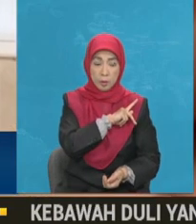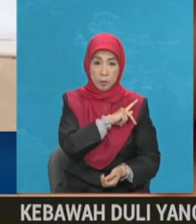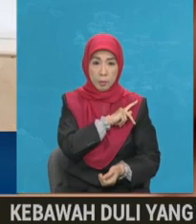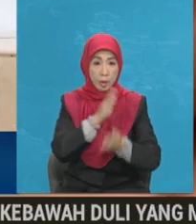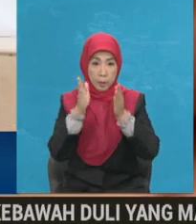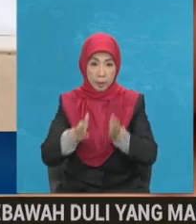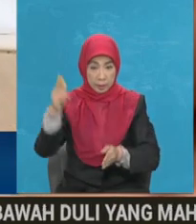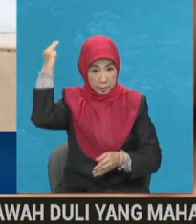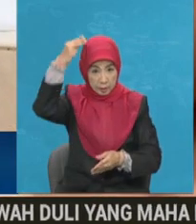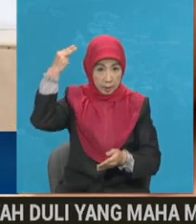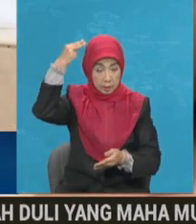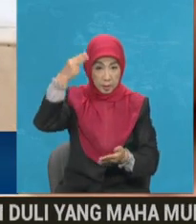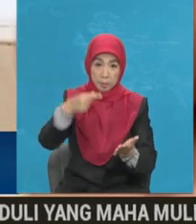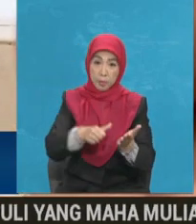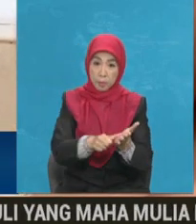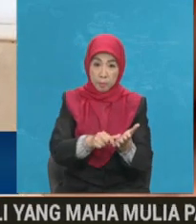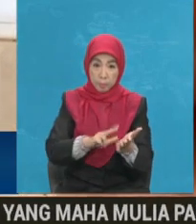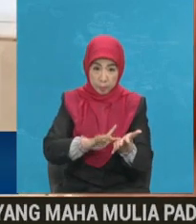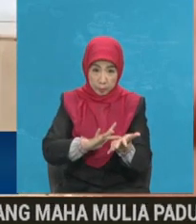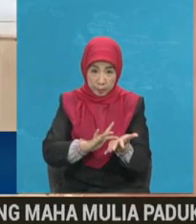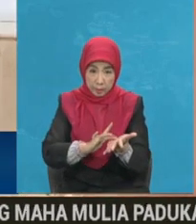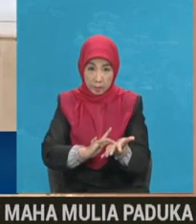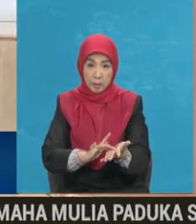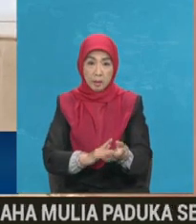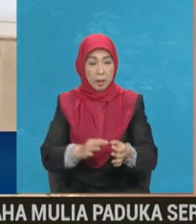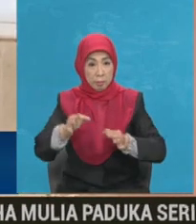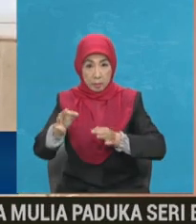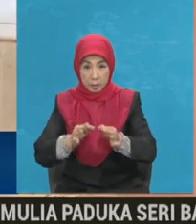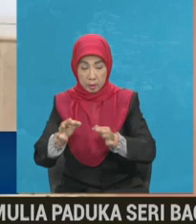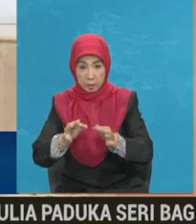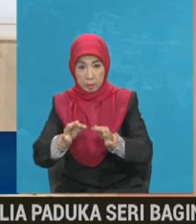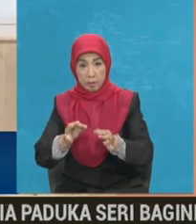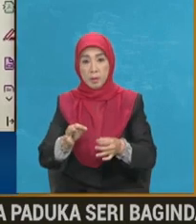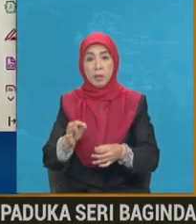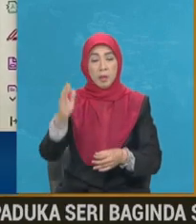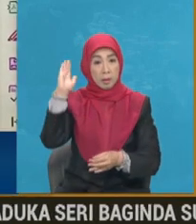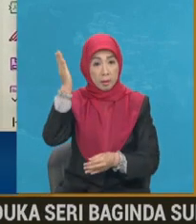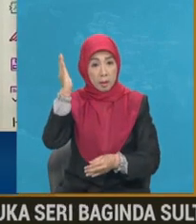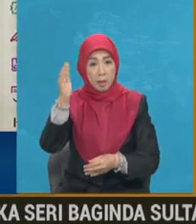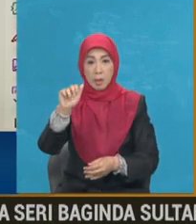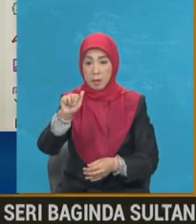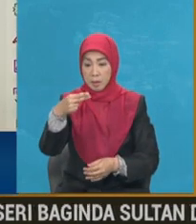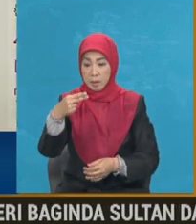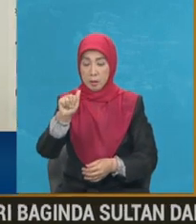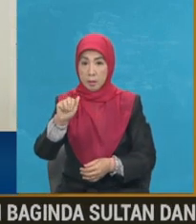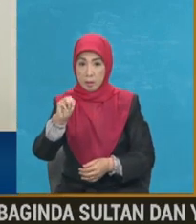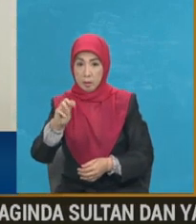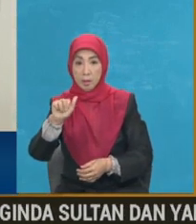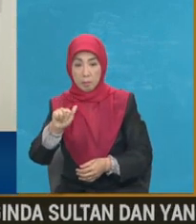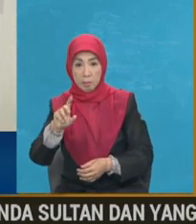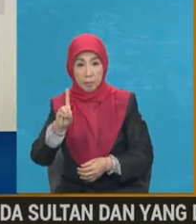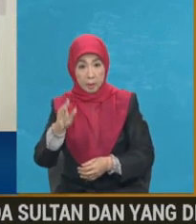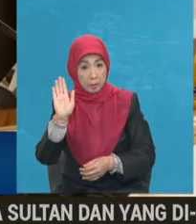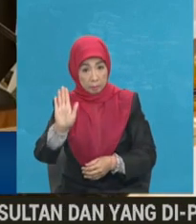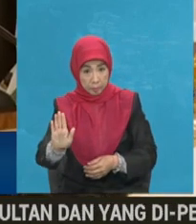Brunei Darussalam perubatan penerangan disampaikan oleh dr Ahmad Abu ubaid consultant Project Haji dan umrah Syariah